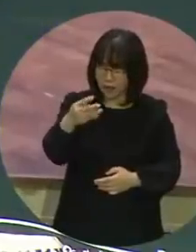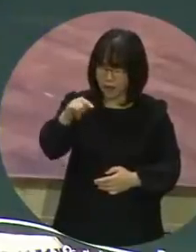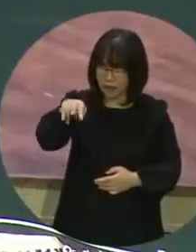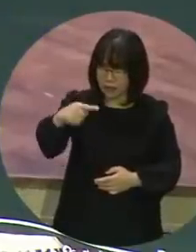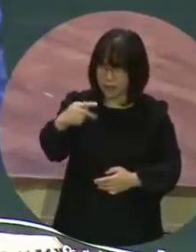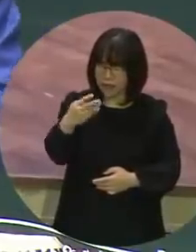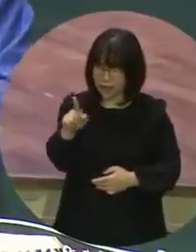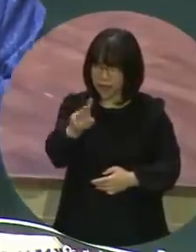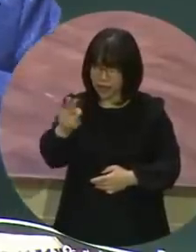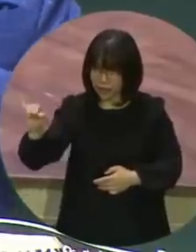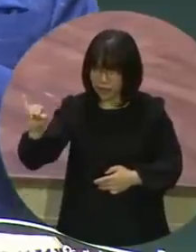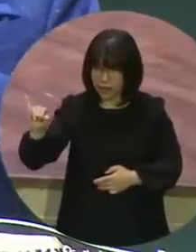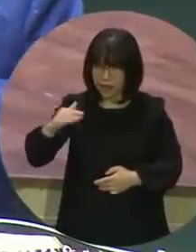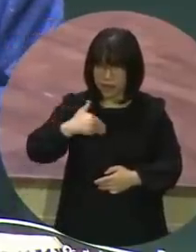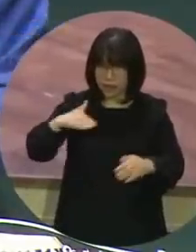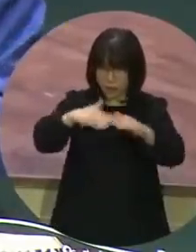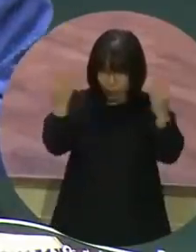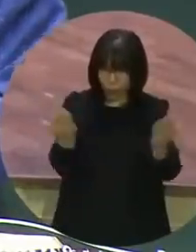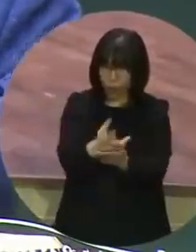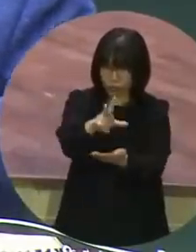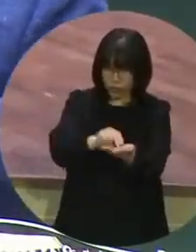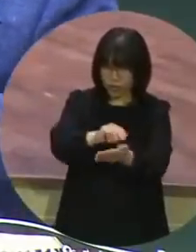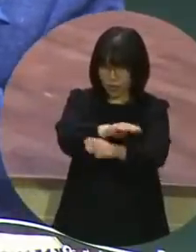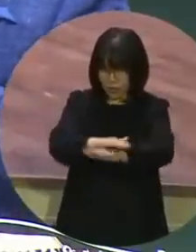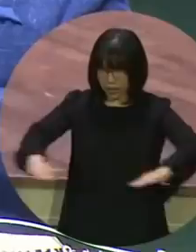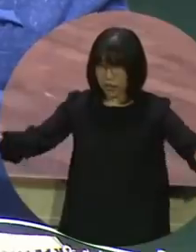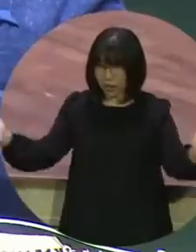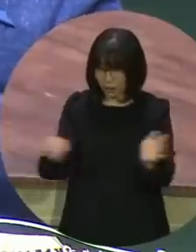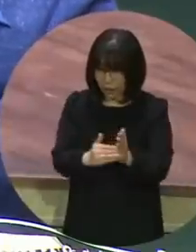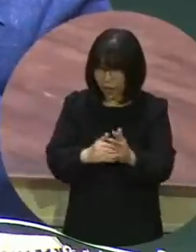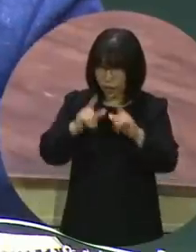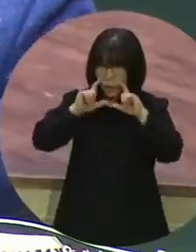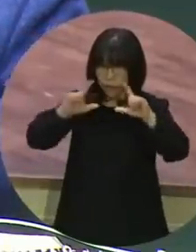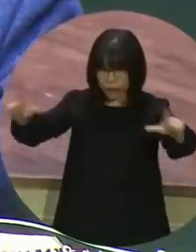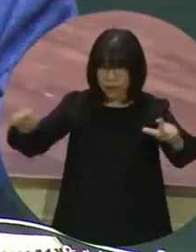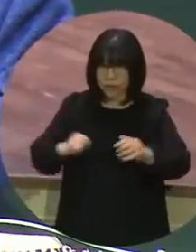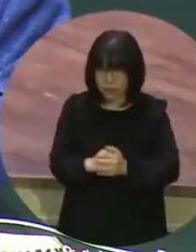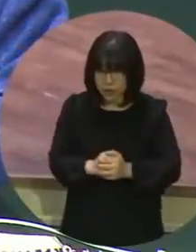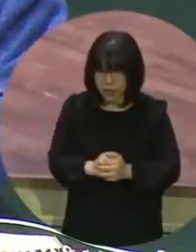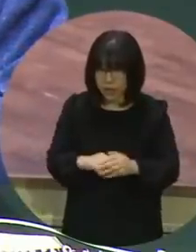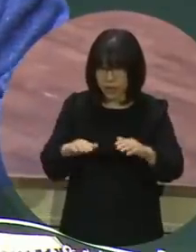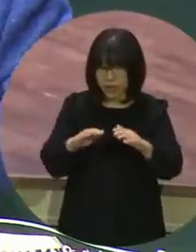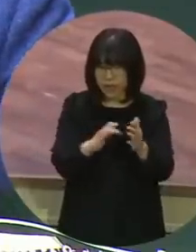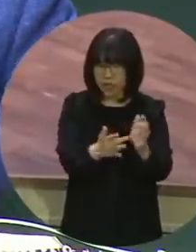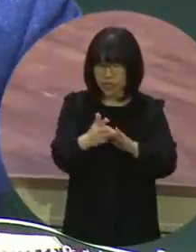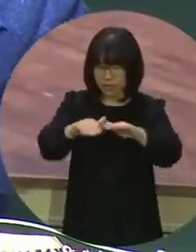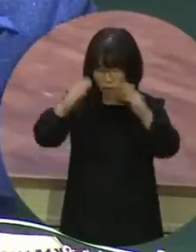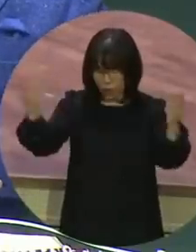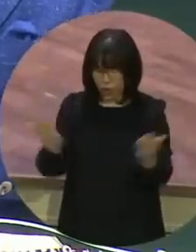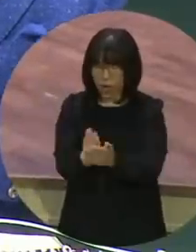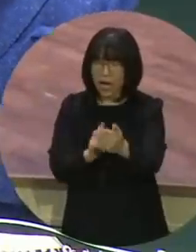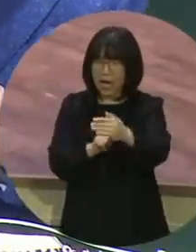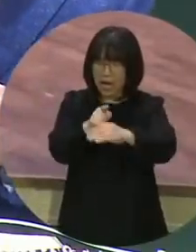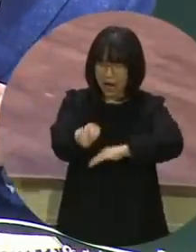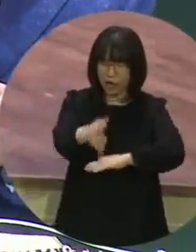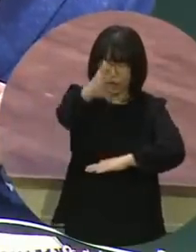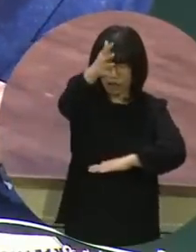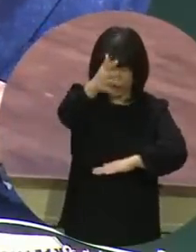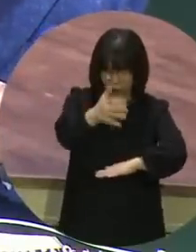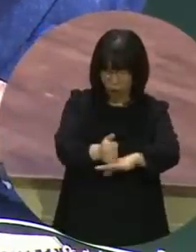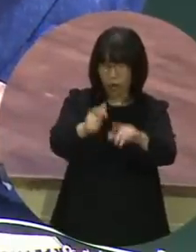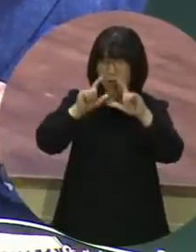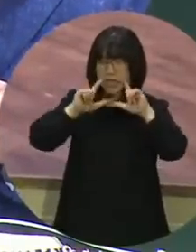이루었다. 내 모든 문제 이루었다. 끝난 거예요. 이 예수님이 올라오신 결과예요. 다 이루었다.